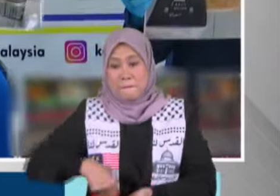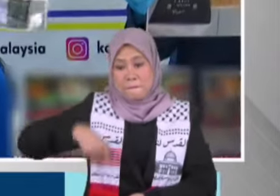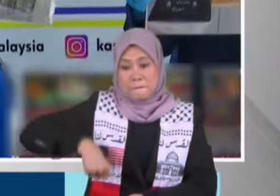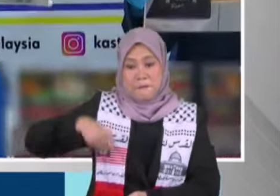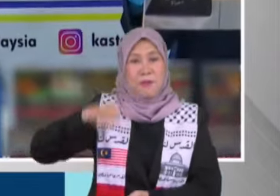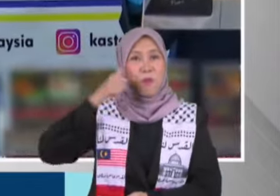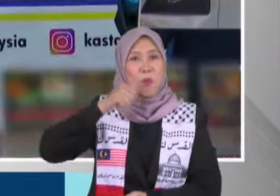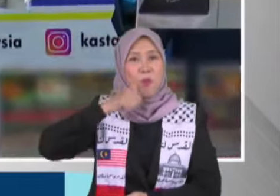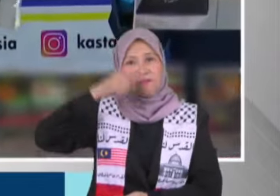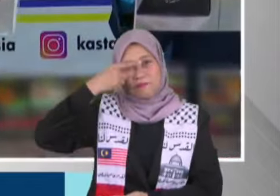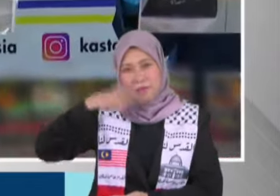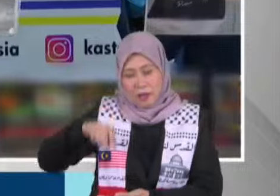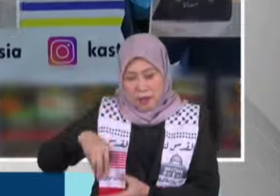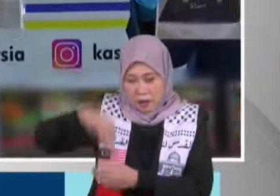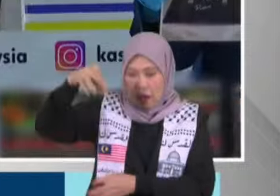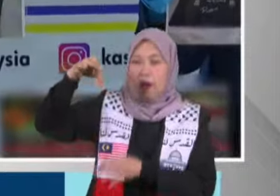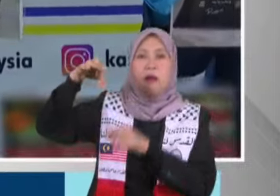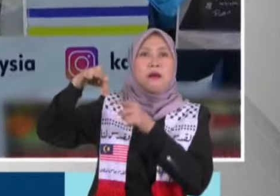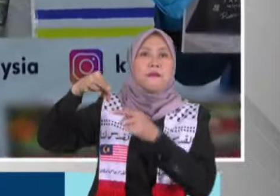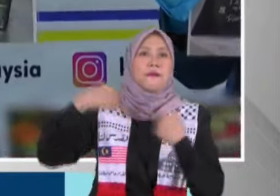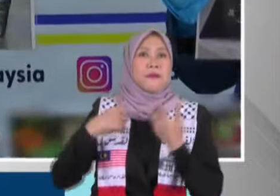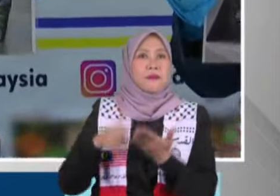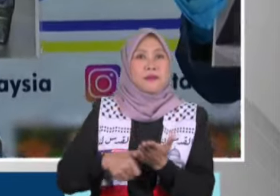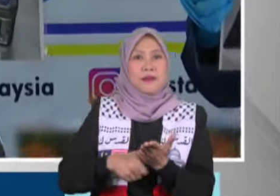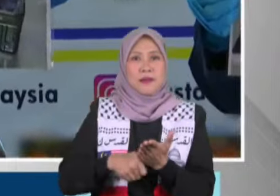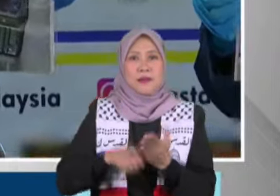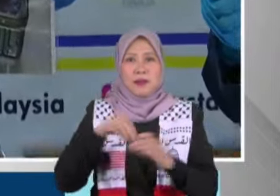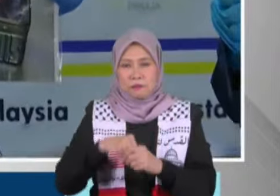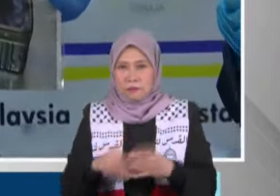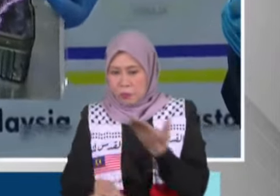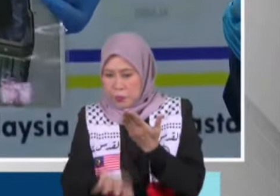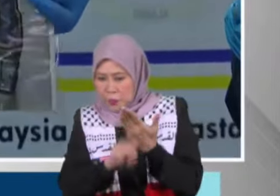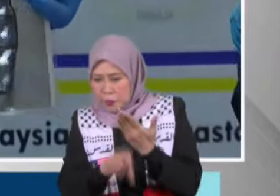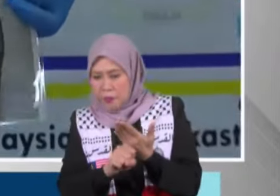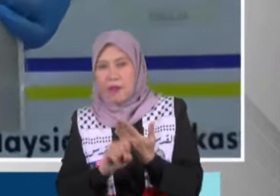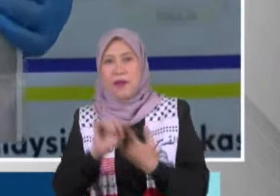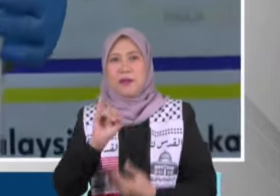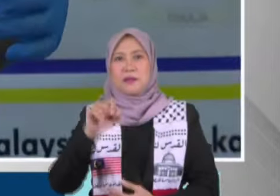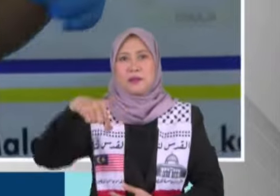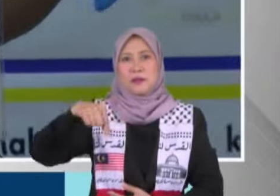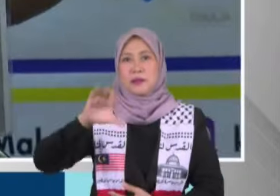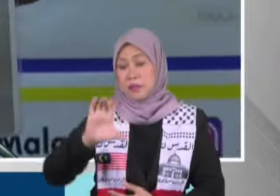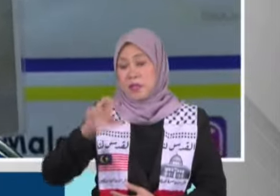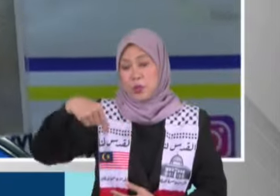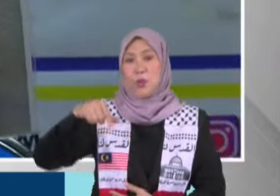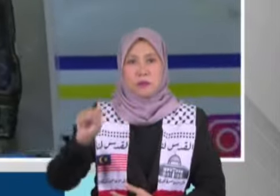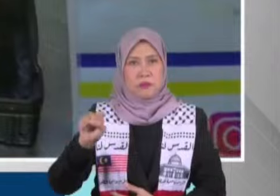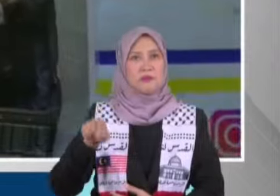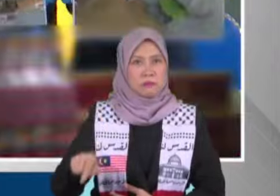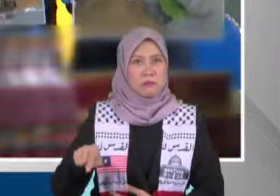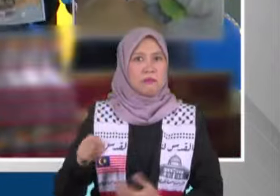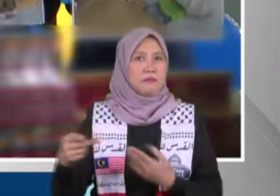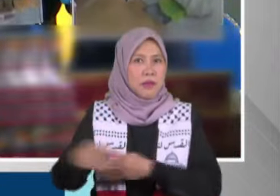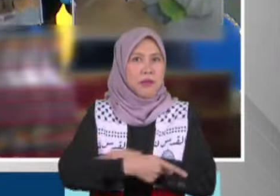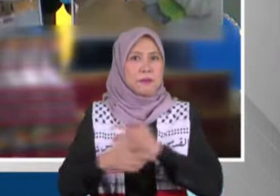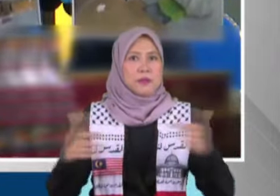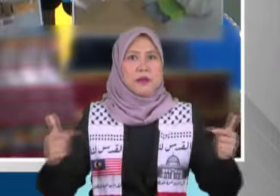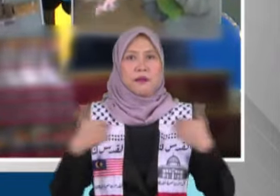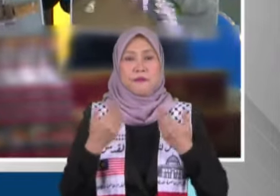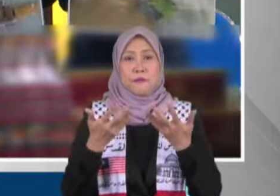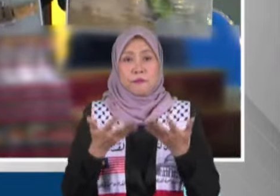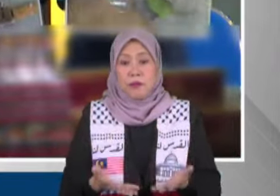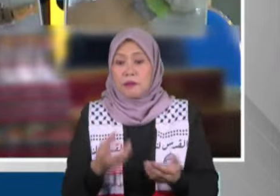seorang wanita Thailand dikesan mengandungi dadah tersebut oleh mesin pengimbas bagasi di ICQS barang besar. Heroin seberat